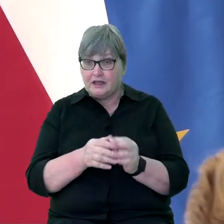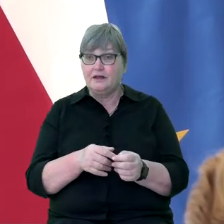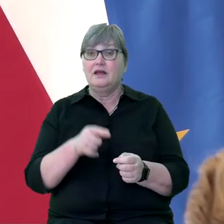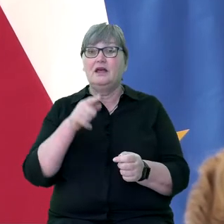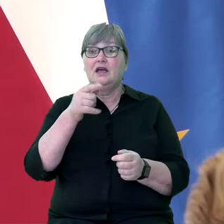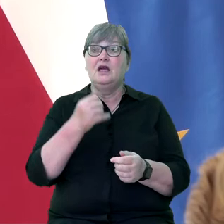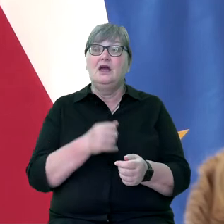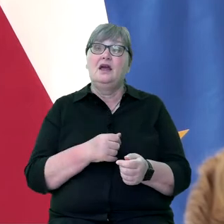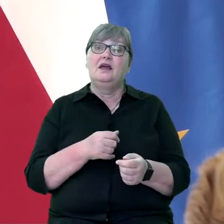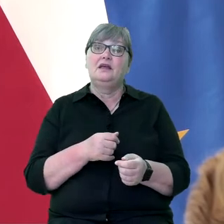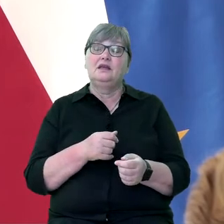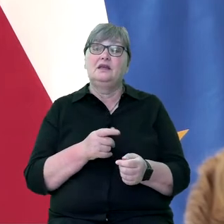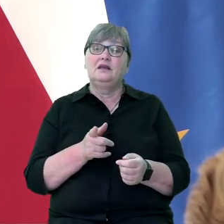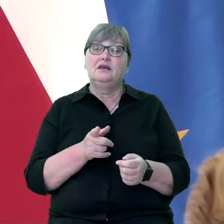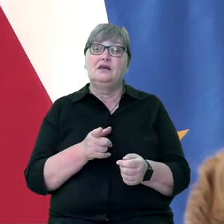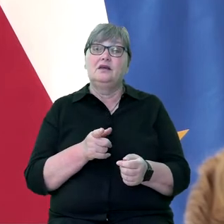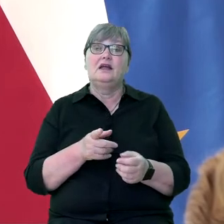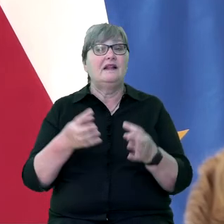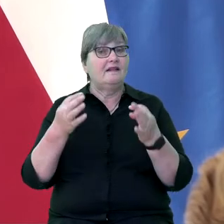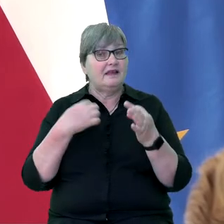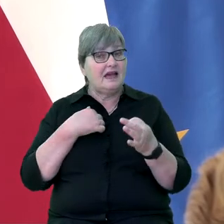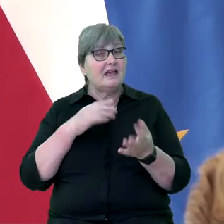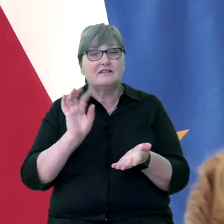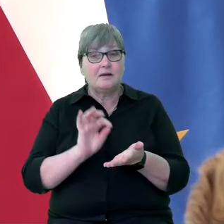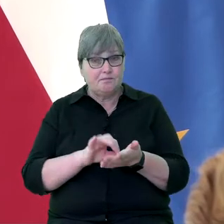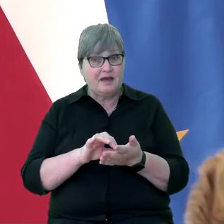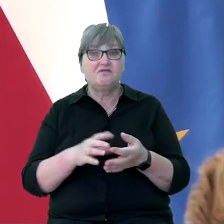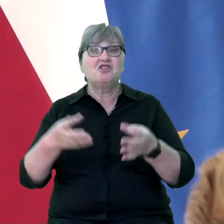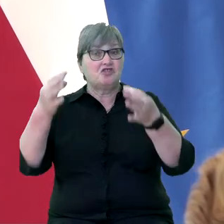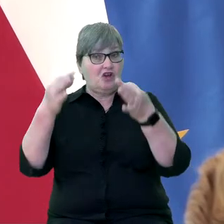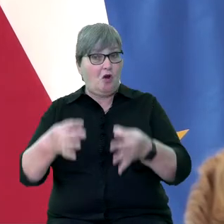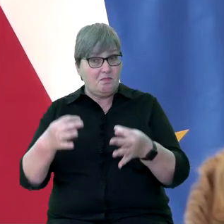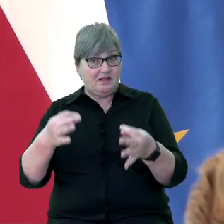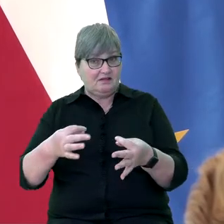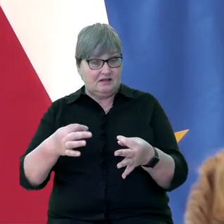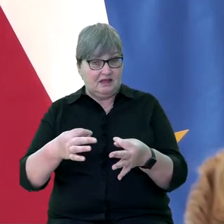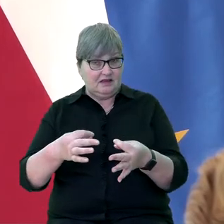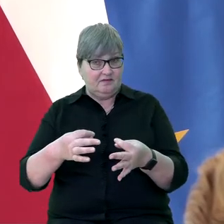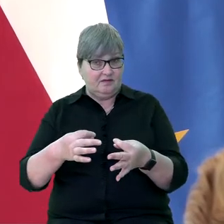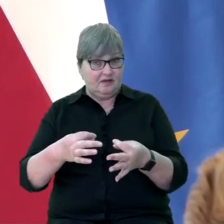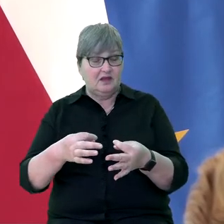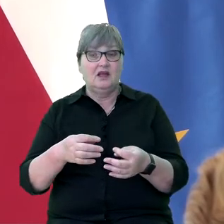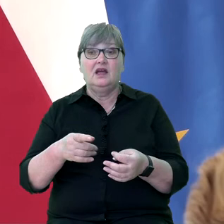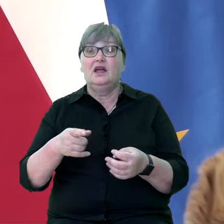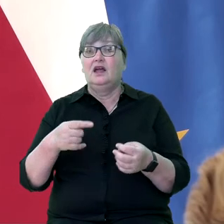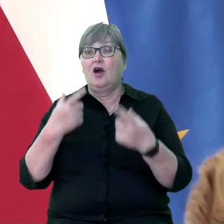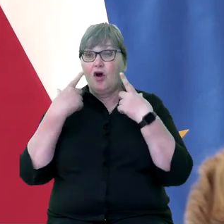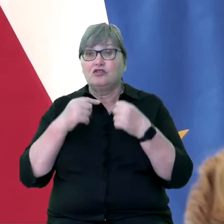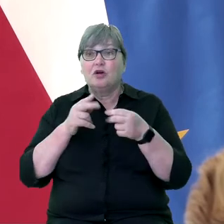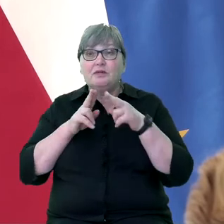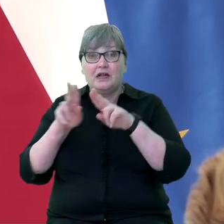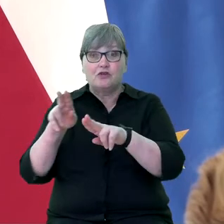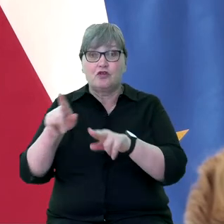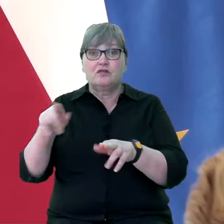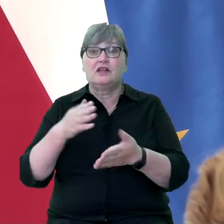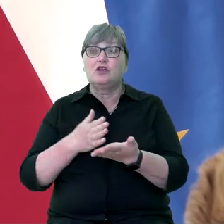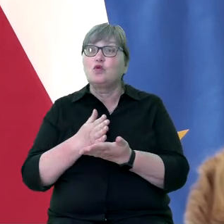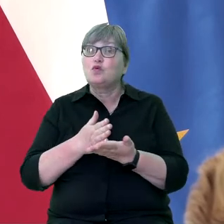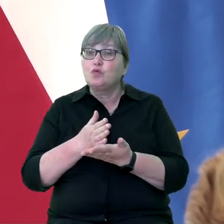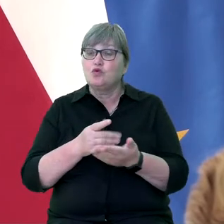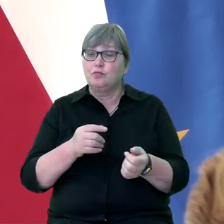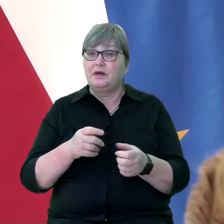podziemnego. I jestem pewien, że tacy są też obecni członkowie Korpusu Służby Cywilnej. W roku jej